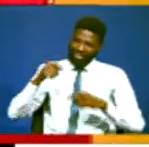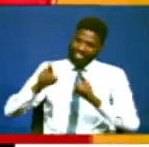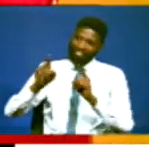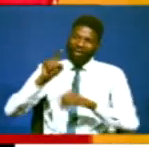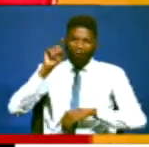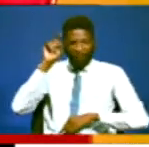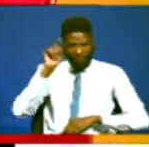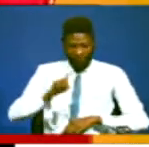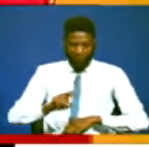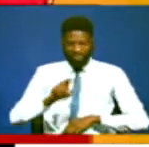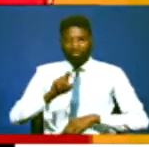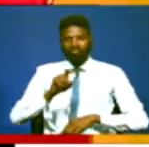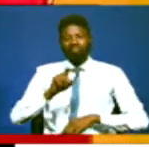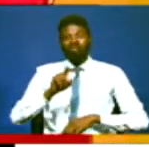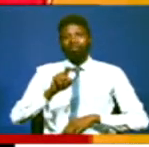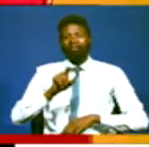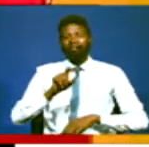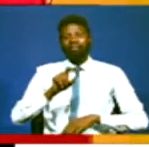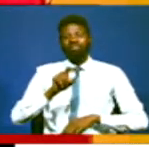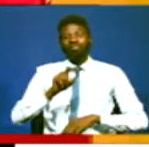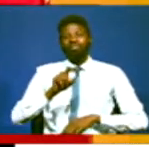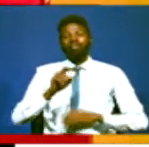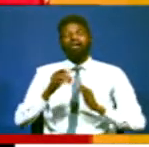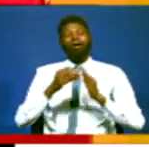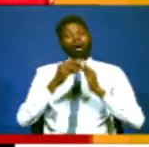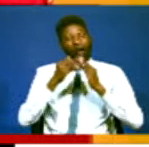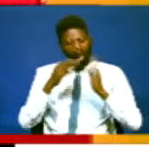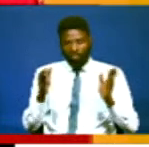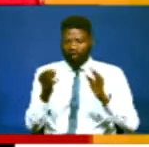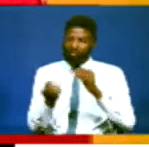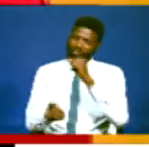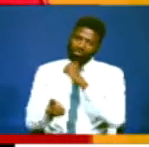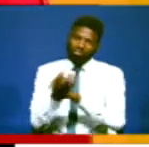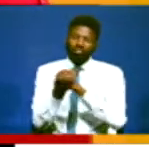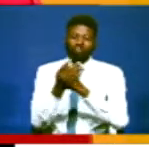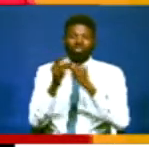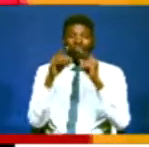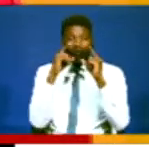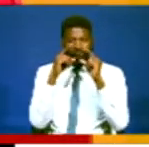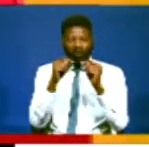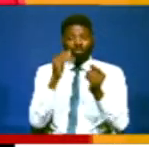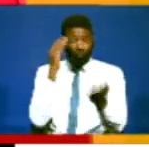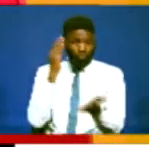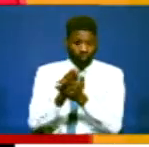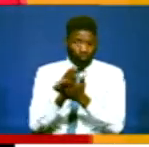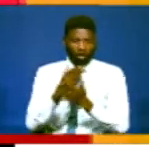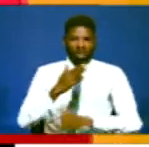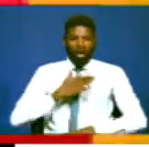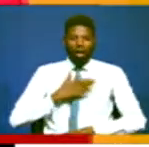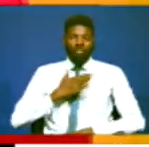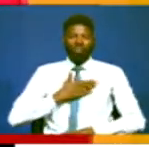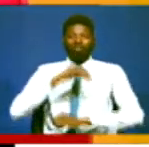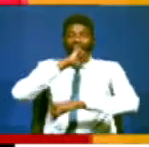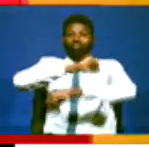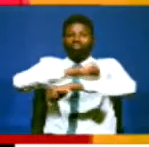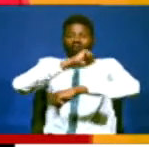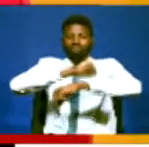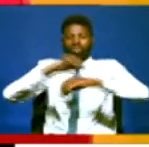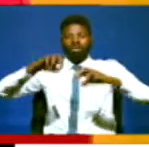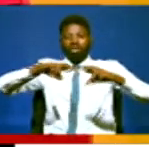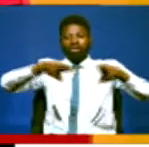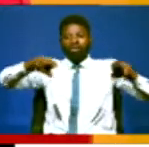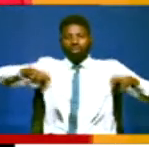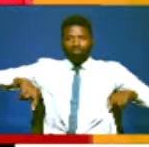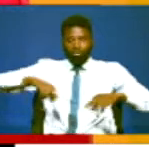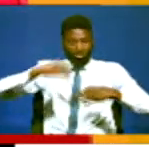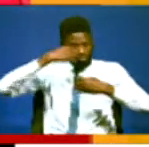kiuhalisia. Waseme kwamba kwa hakika shule zetu hazina maabara, lakini tunaenda kujenga. Lakini tukisikia kwamba watu